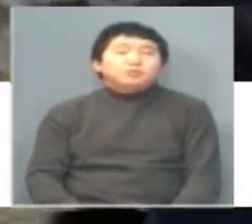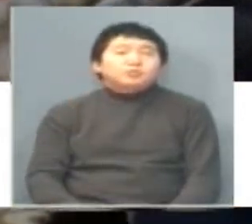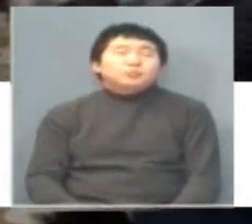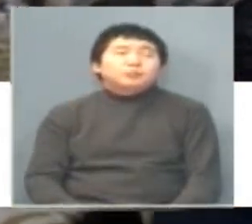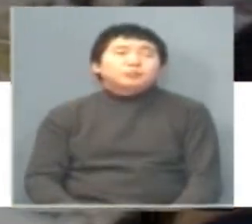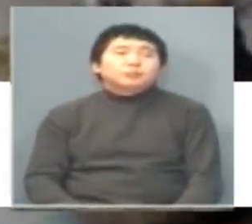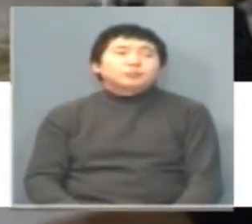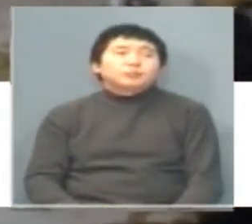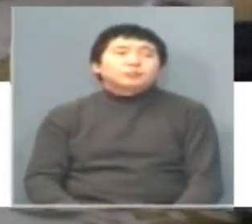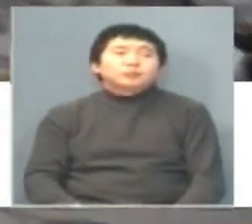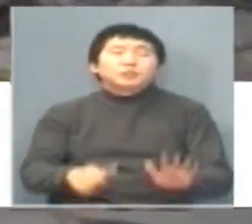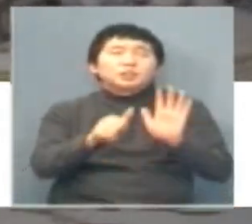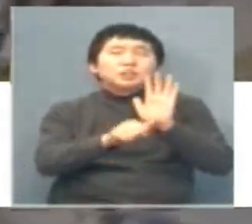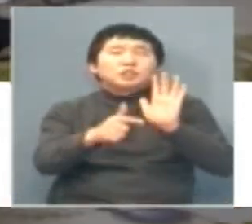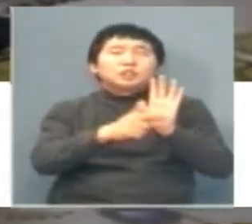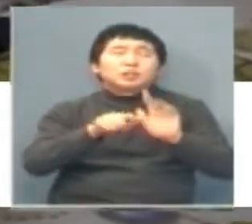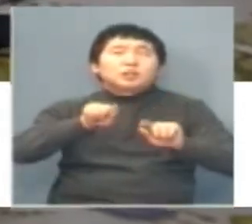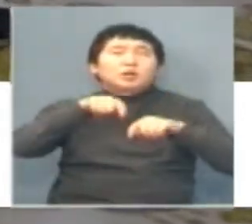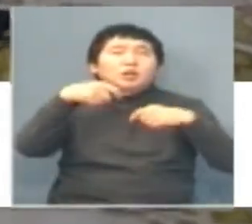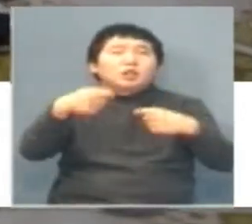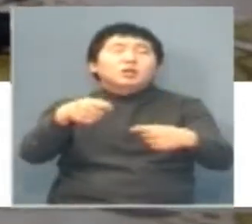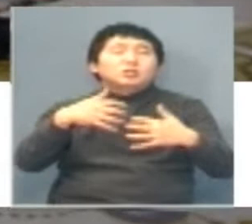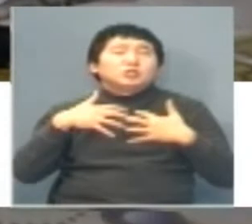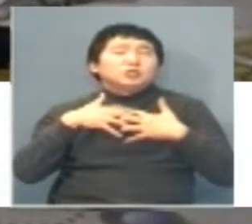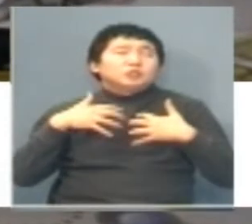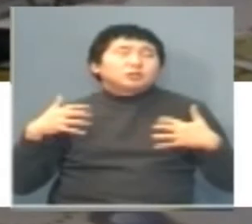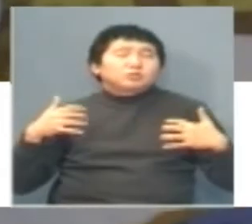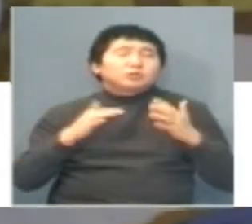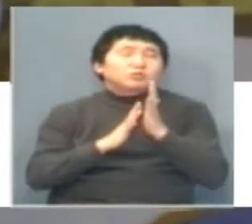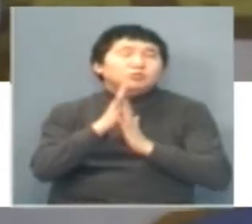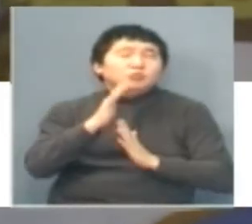сфере предпринимательства. В частности, 67 переданы на животноводство, 2 на